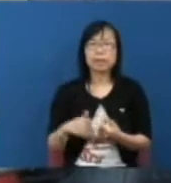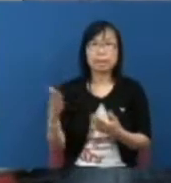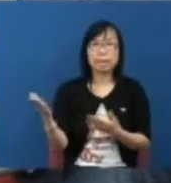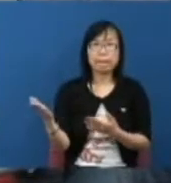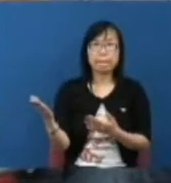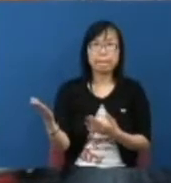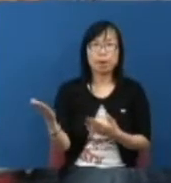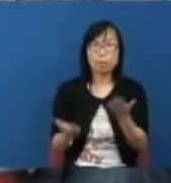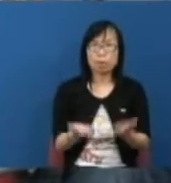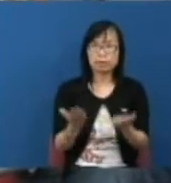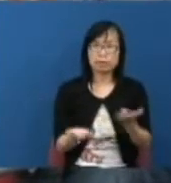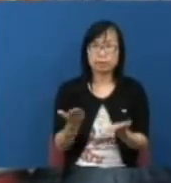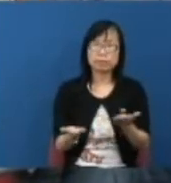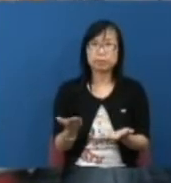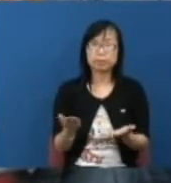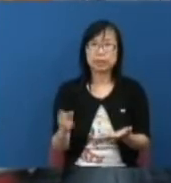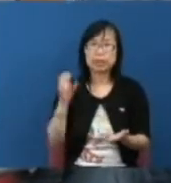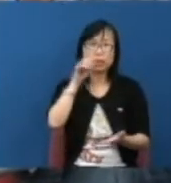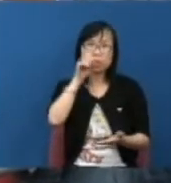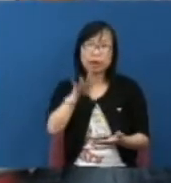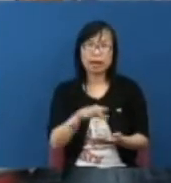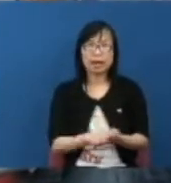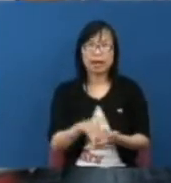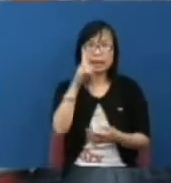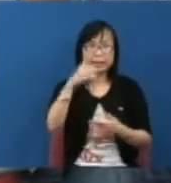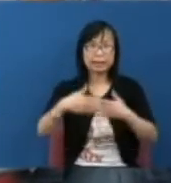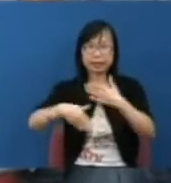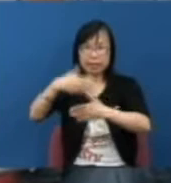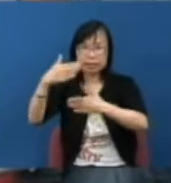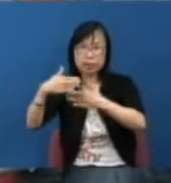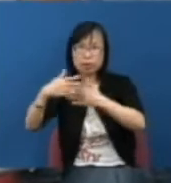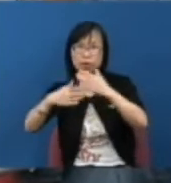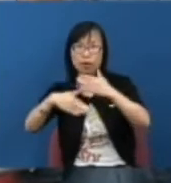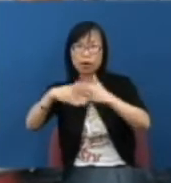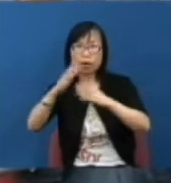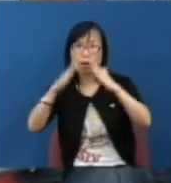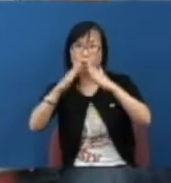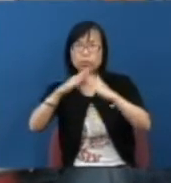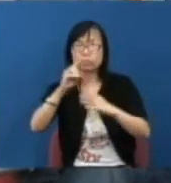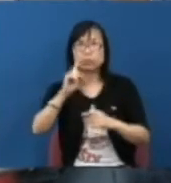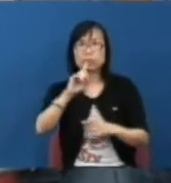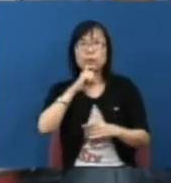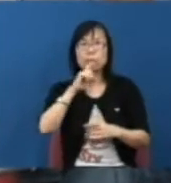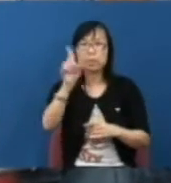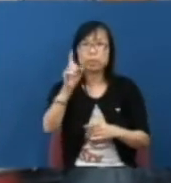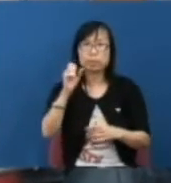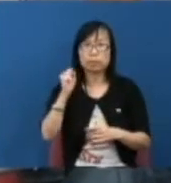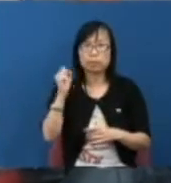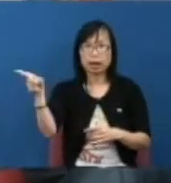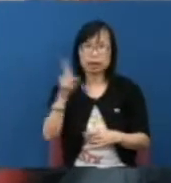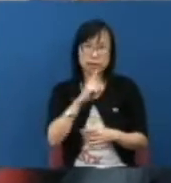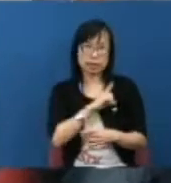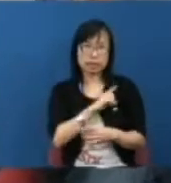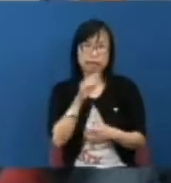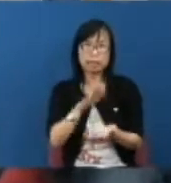啦，或者我哋講下一間屋有唔同嘅部分可以做到啲咩？呢個就係我自己個人嘅經驗，因